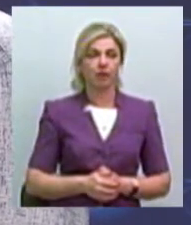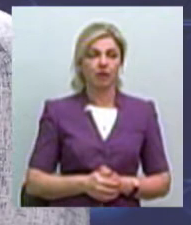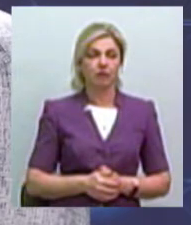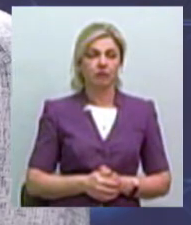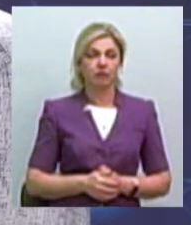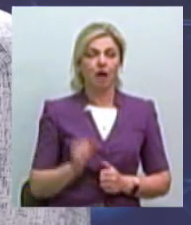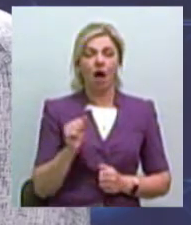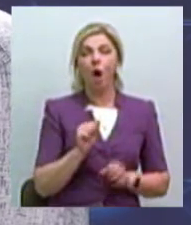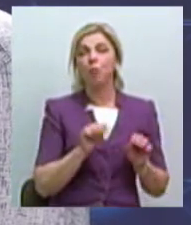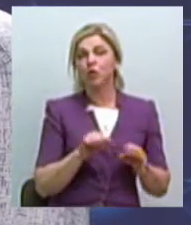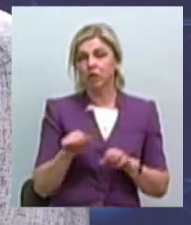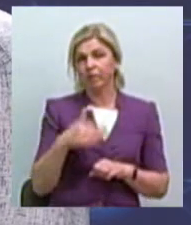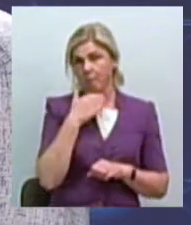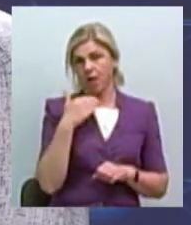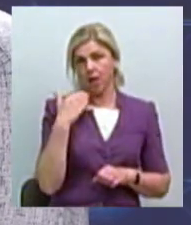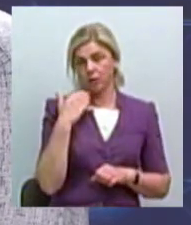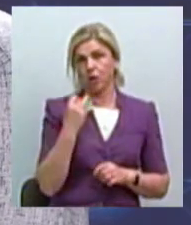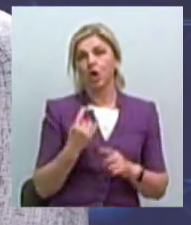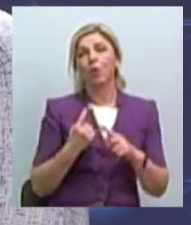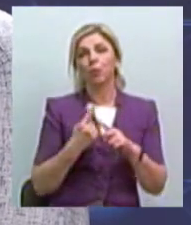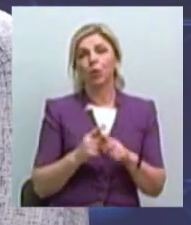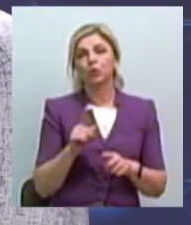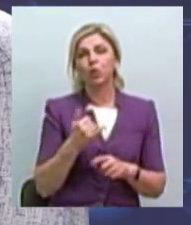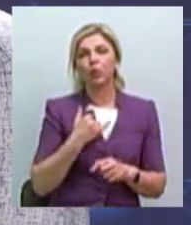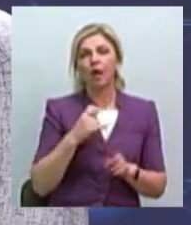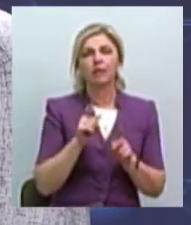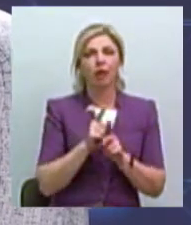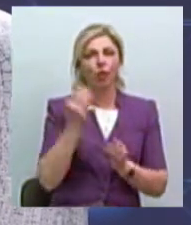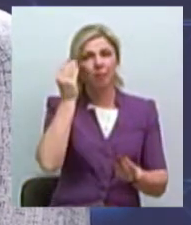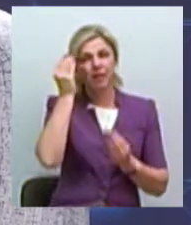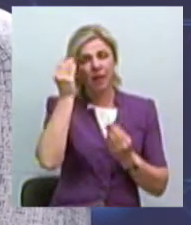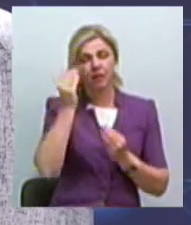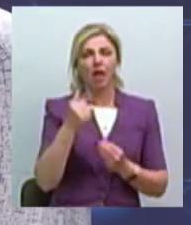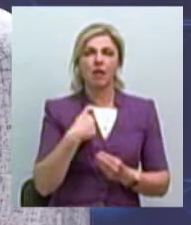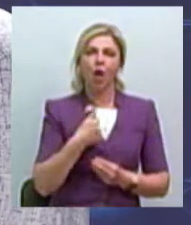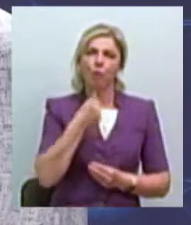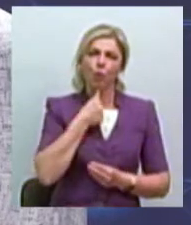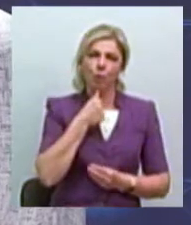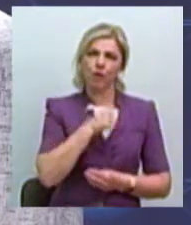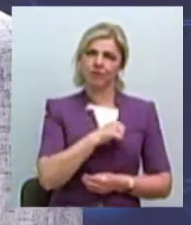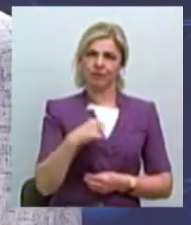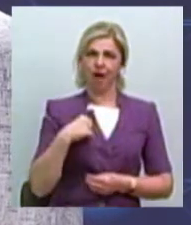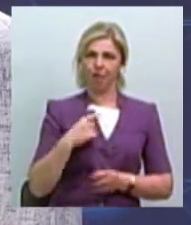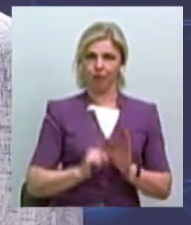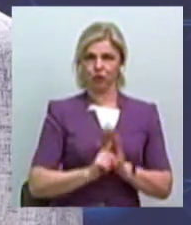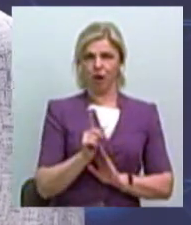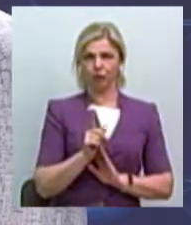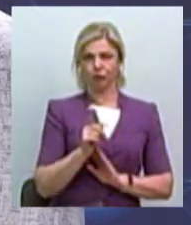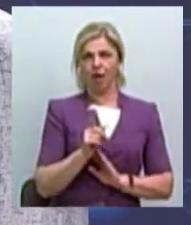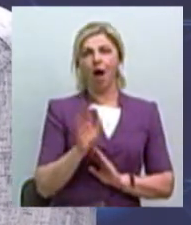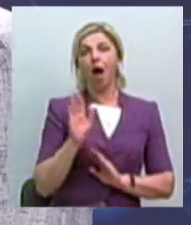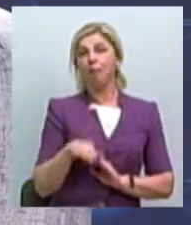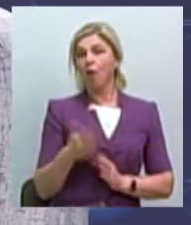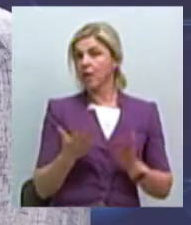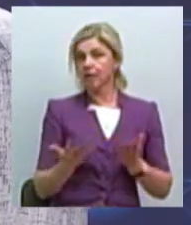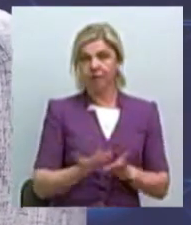можливості багато. Ну, плюс те, що в нас менталітет такий, що я буду спробую сам спочатку, а потім як не вийде,